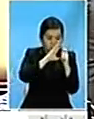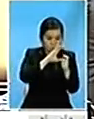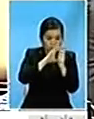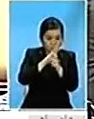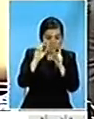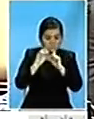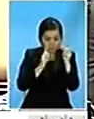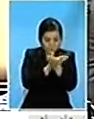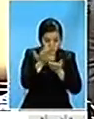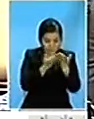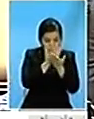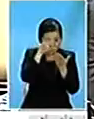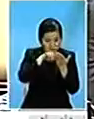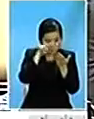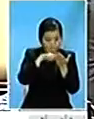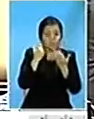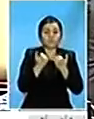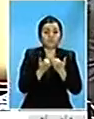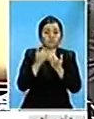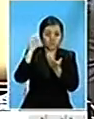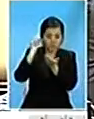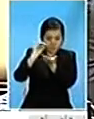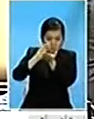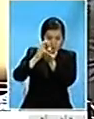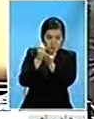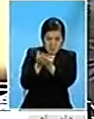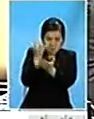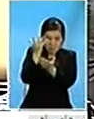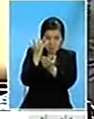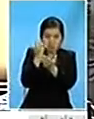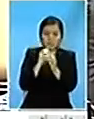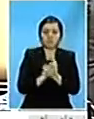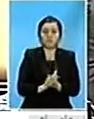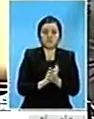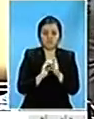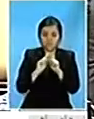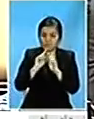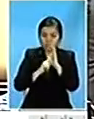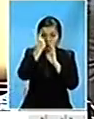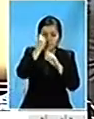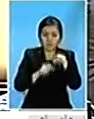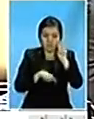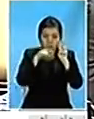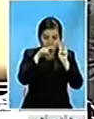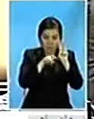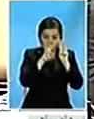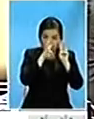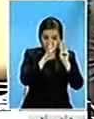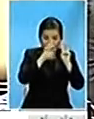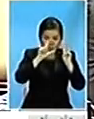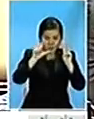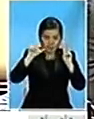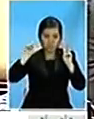ลังพิจารณากันอยู่นี้เป็นงบที่มียอดสูงที่สุดเป็นประวัติการคือ 2.4 ล้านล้านบาทอย่างไรก็